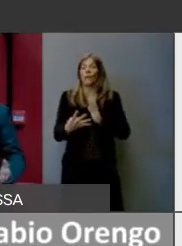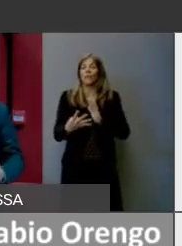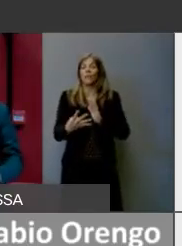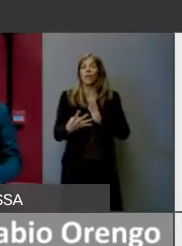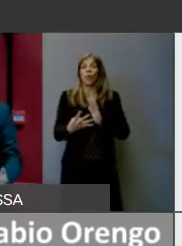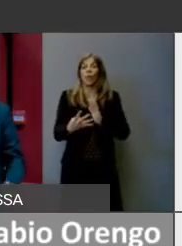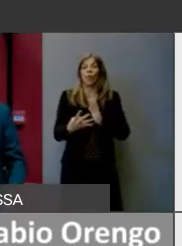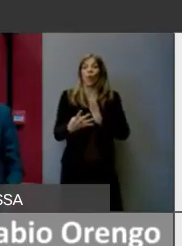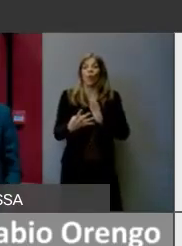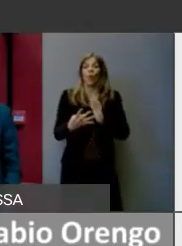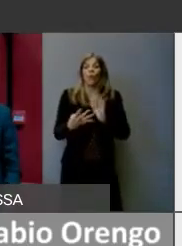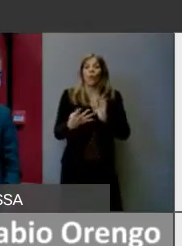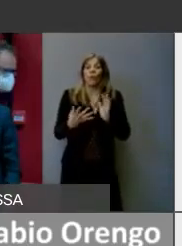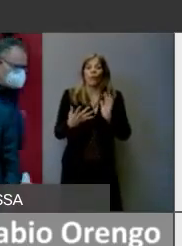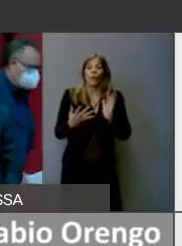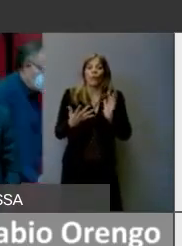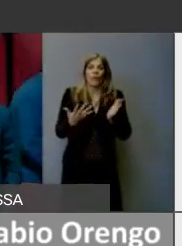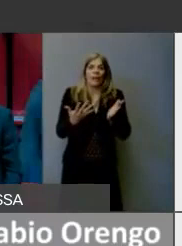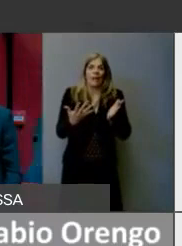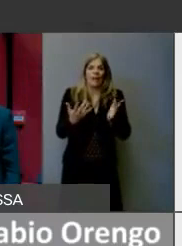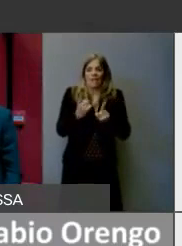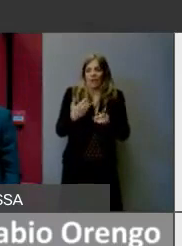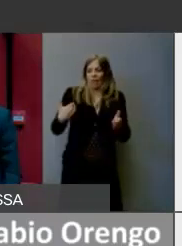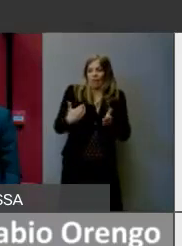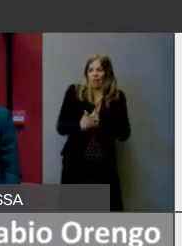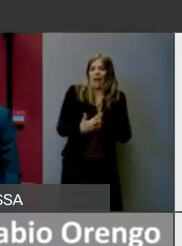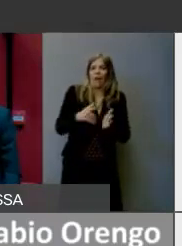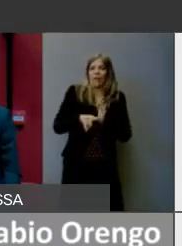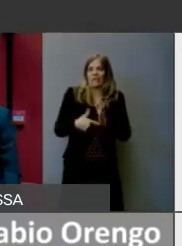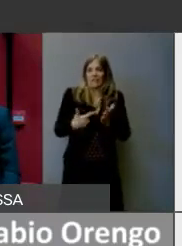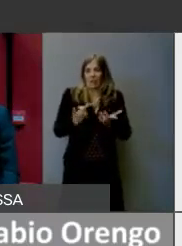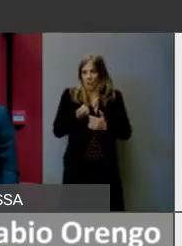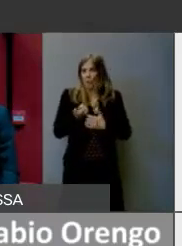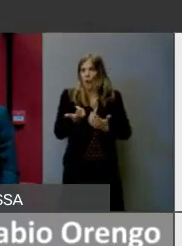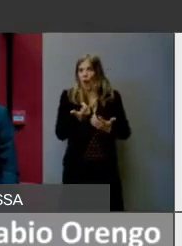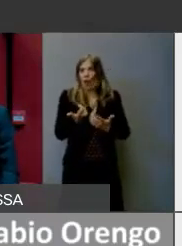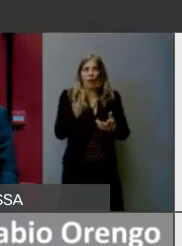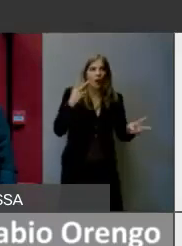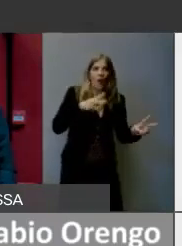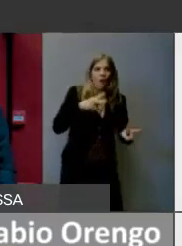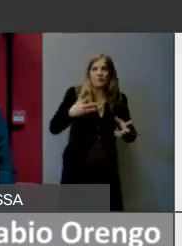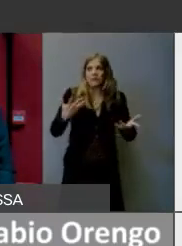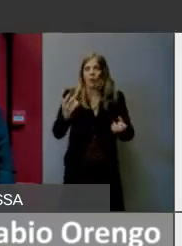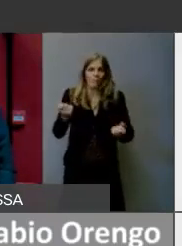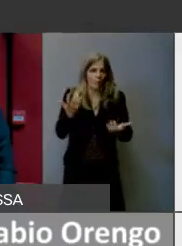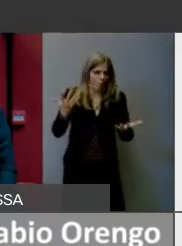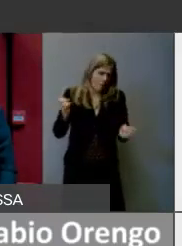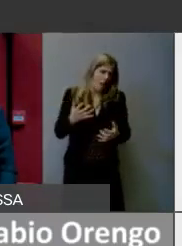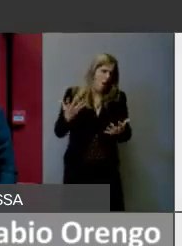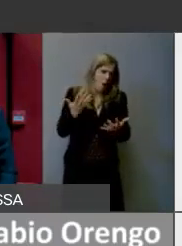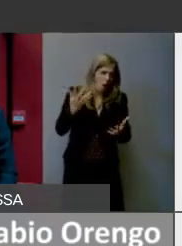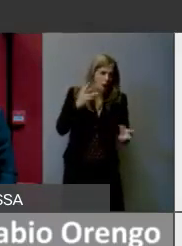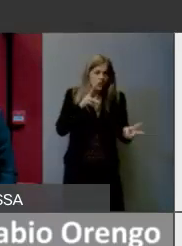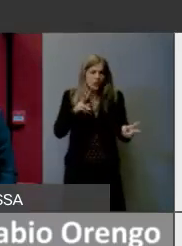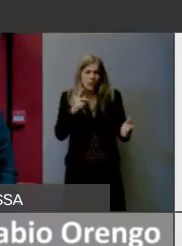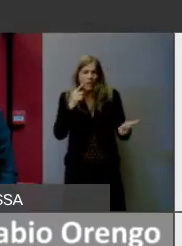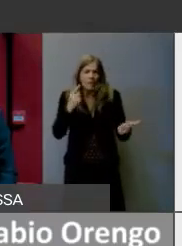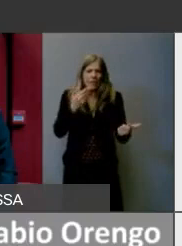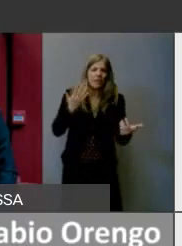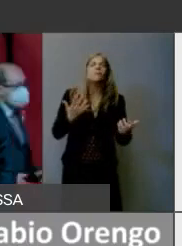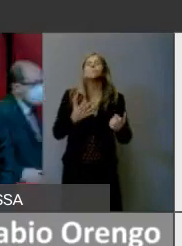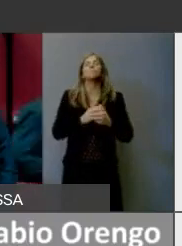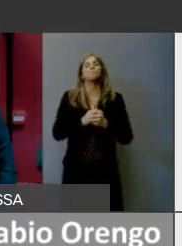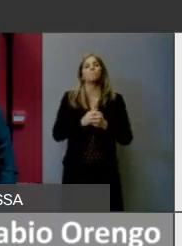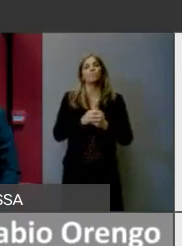diciamo è uno strumento che non dà molto tempo per riuscire anche a prendere contatto con tutti i